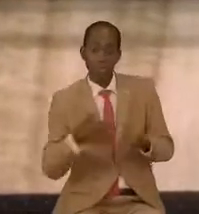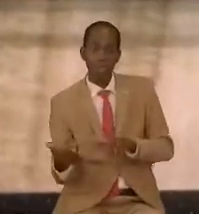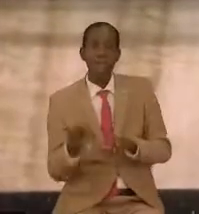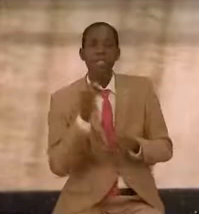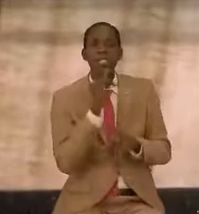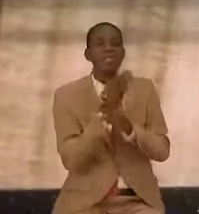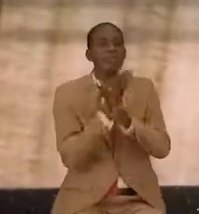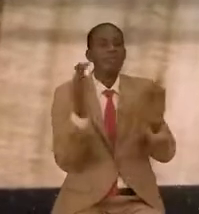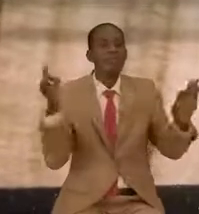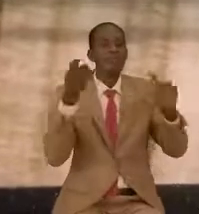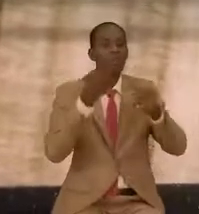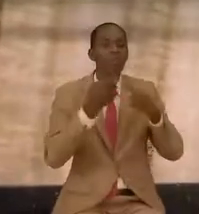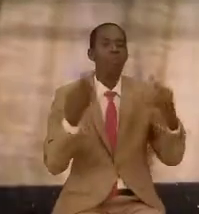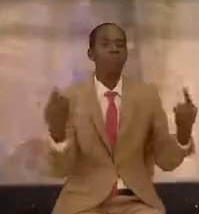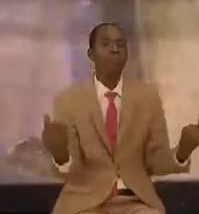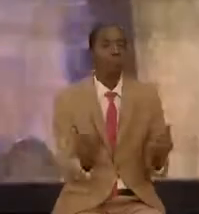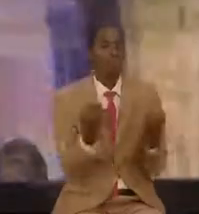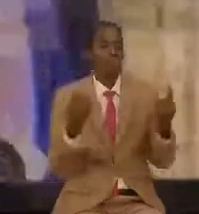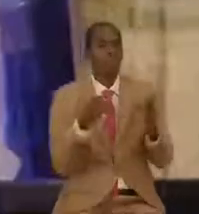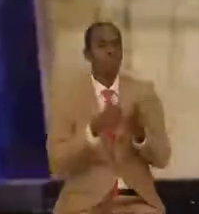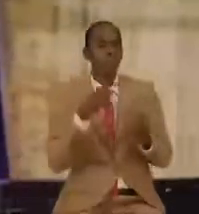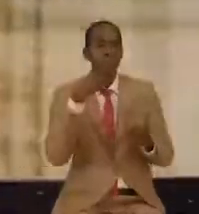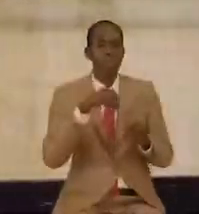mort est libre du péché.